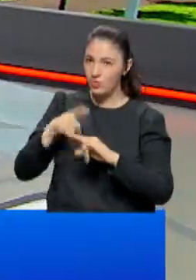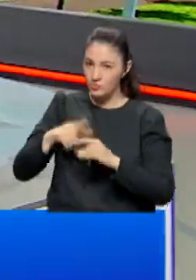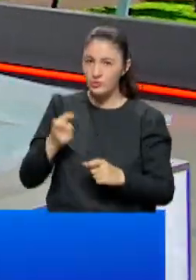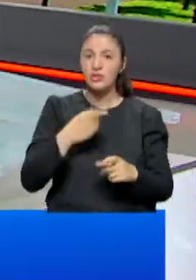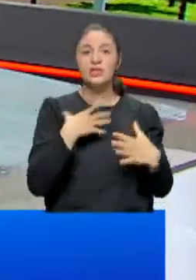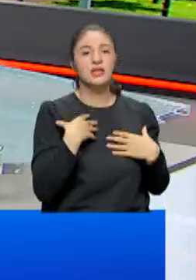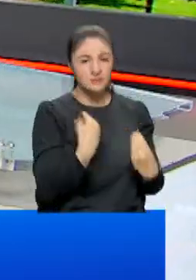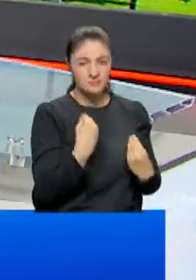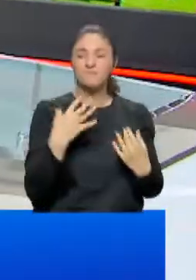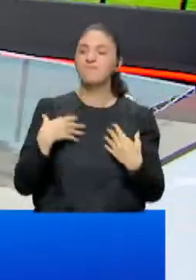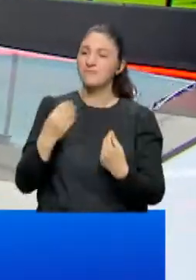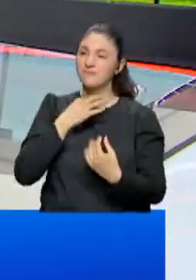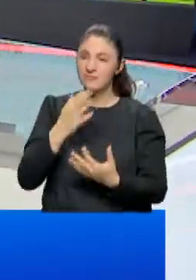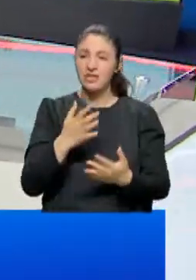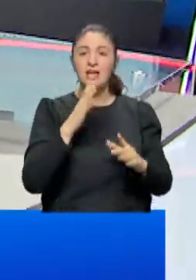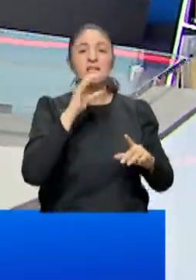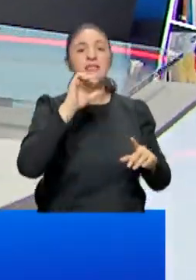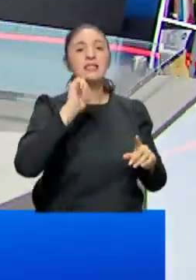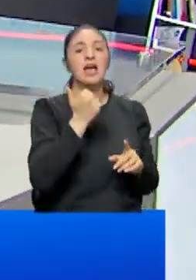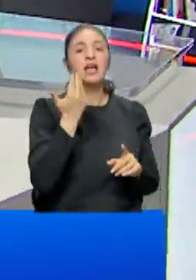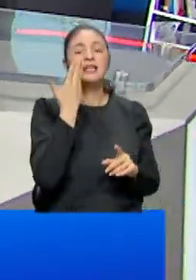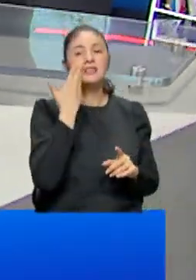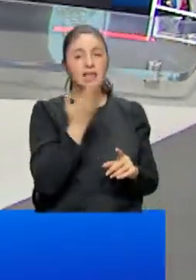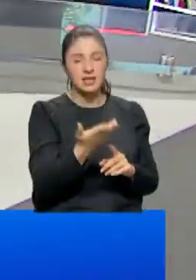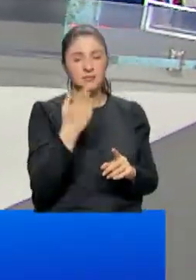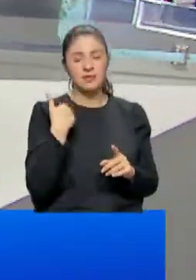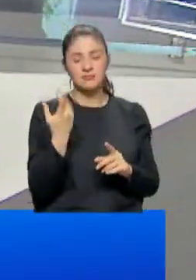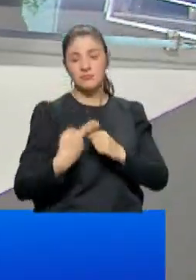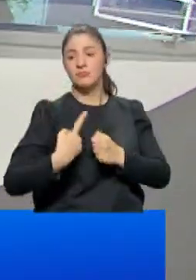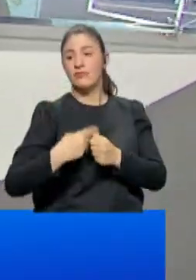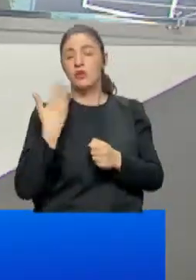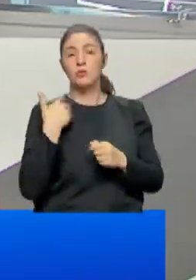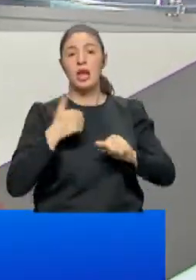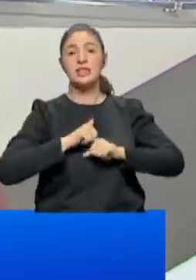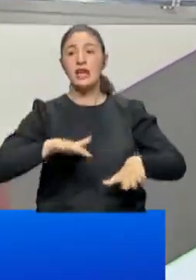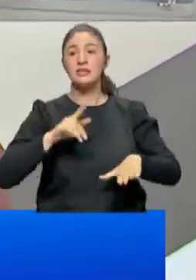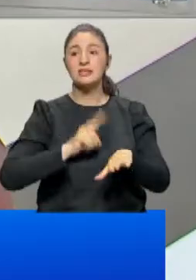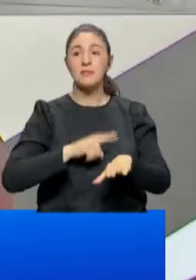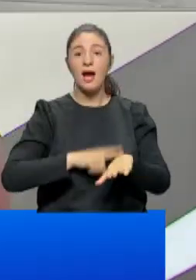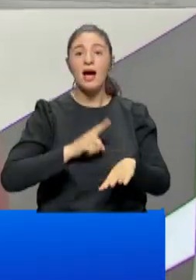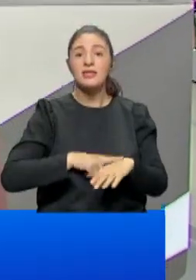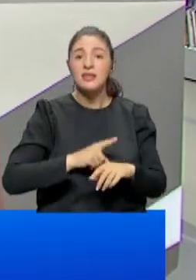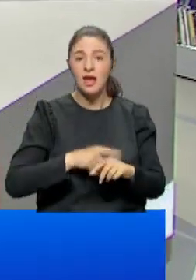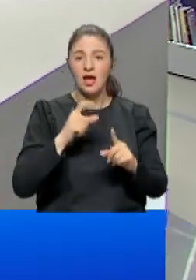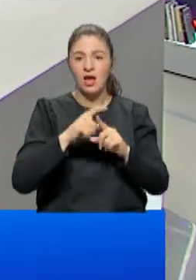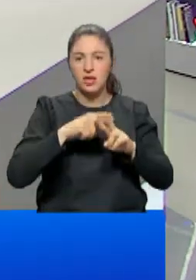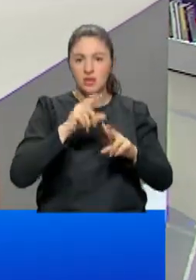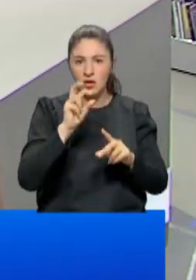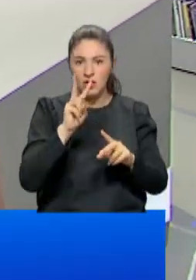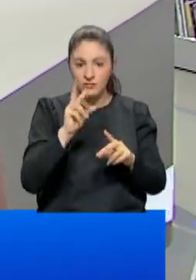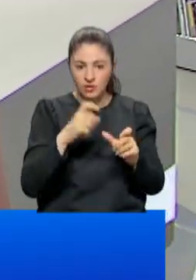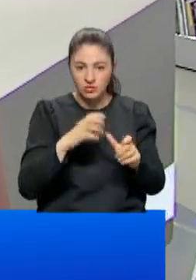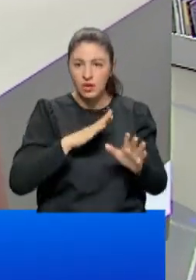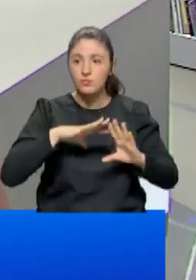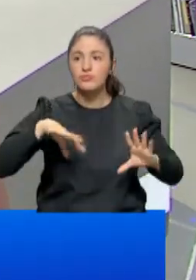Çok teşekkürler değerli izleyenler geçtiğimiz hafta ben size demiştim ki böyle yayın sırasında Davos var